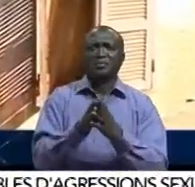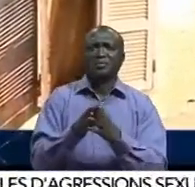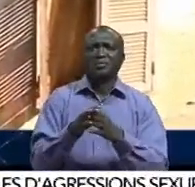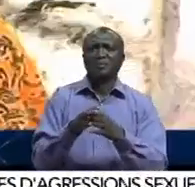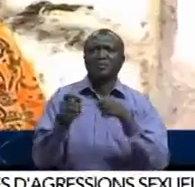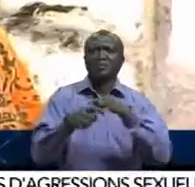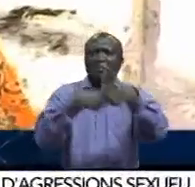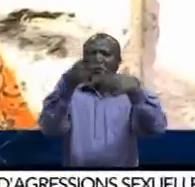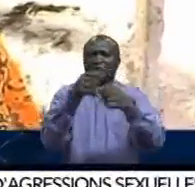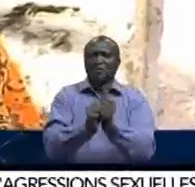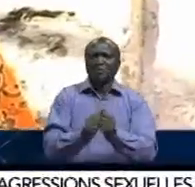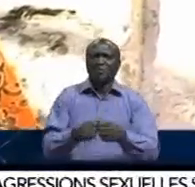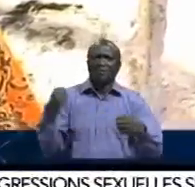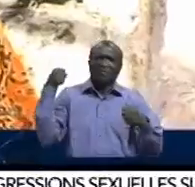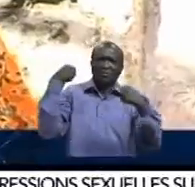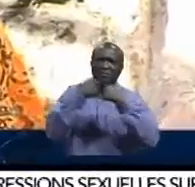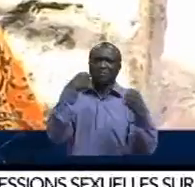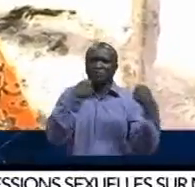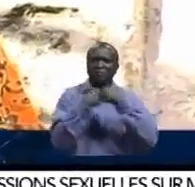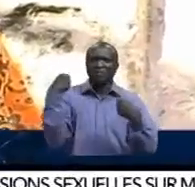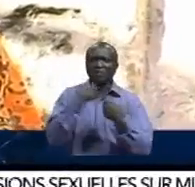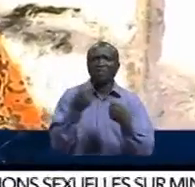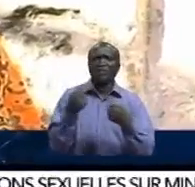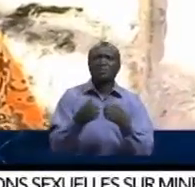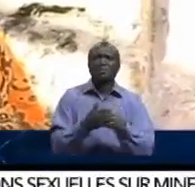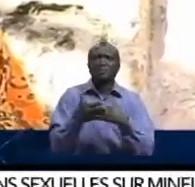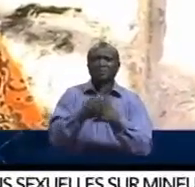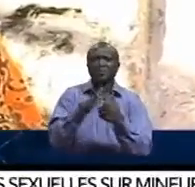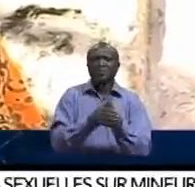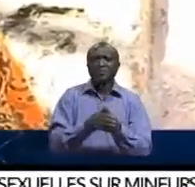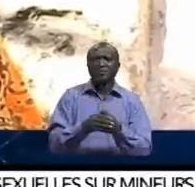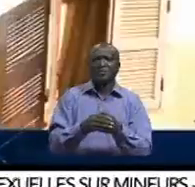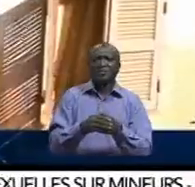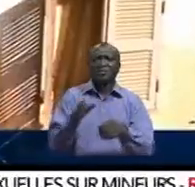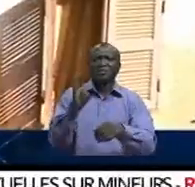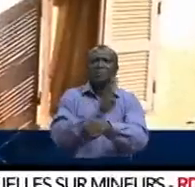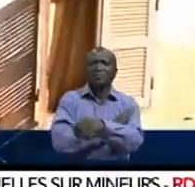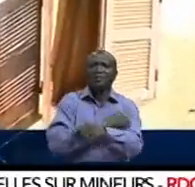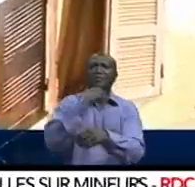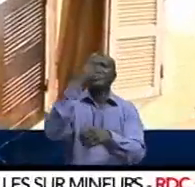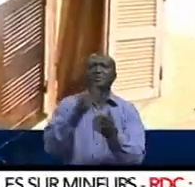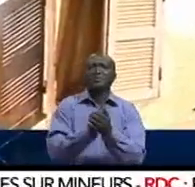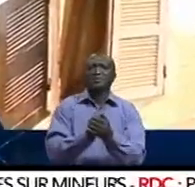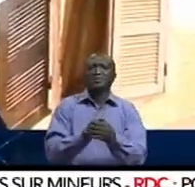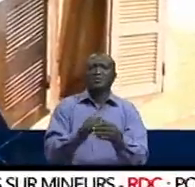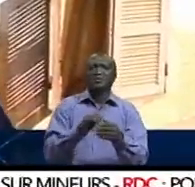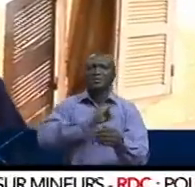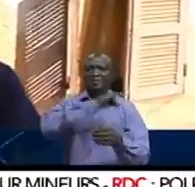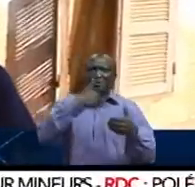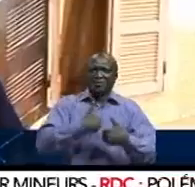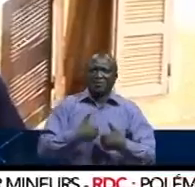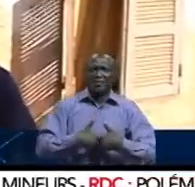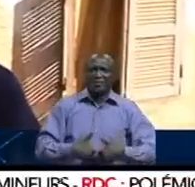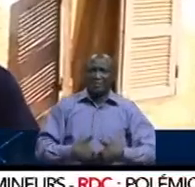là-bas que le DRAM s'est produit finalement beno est retourné sur ses pas pour crier au effort j'ai tué